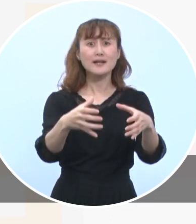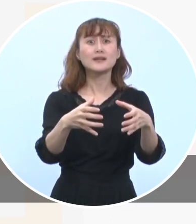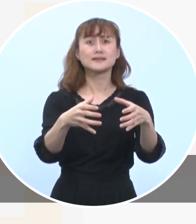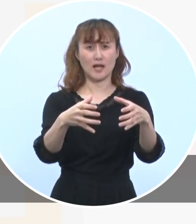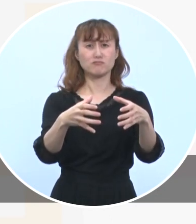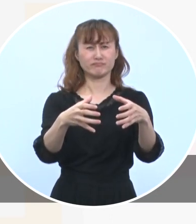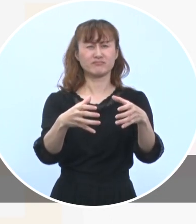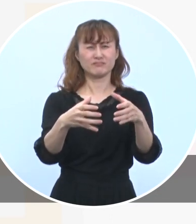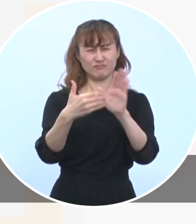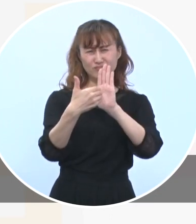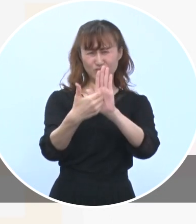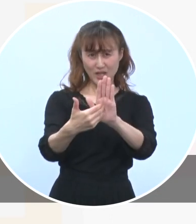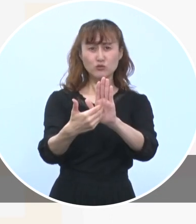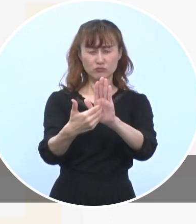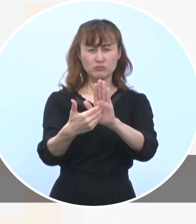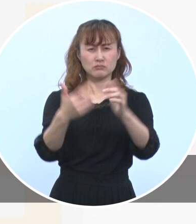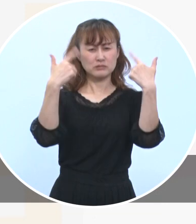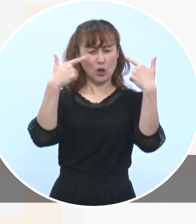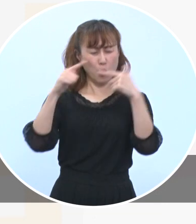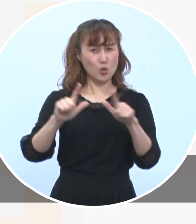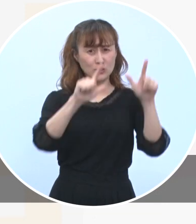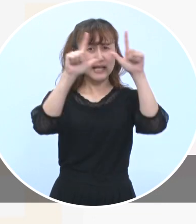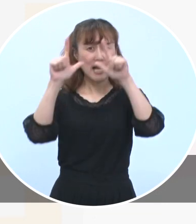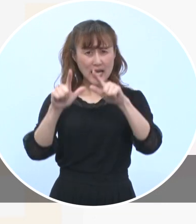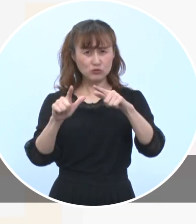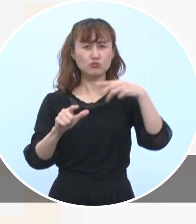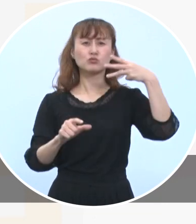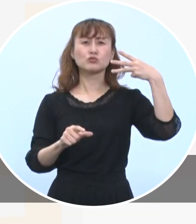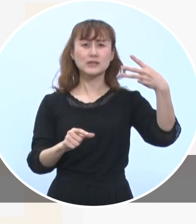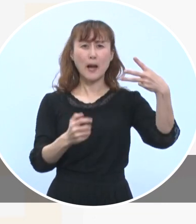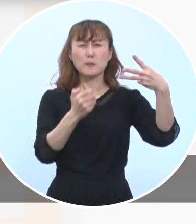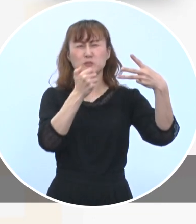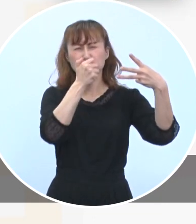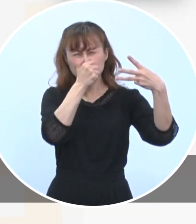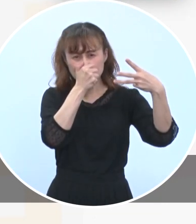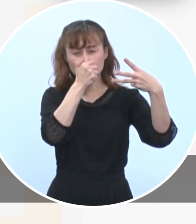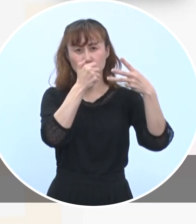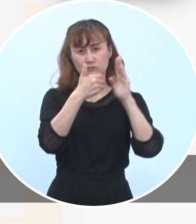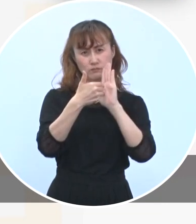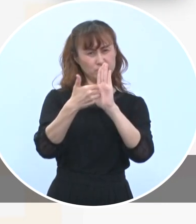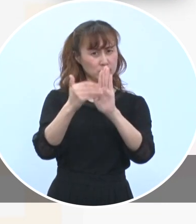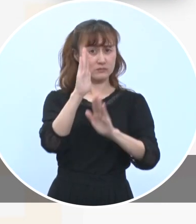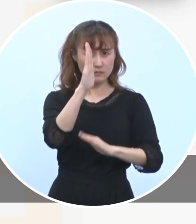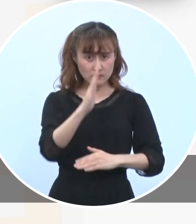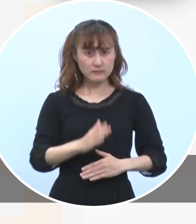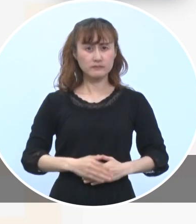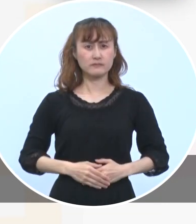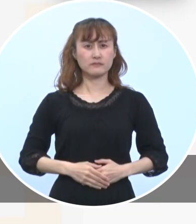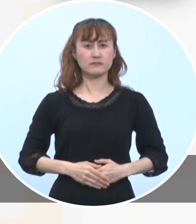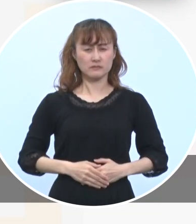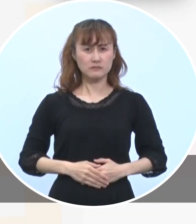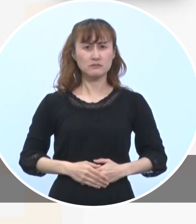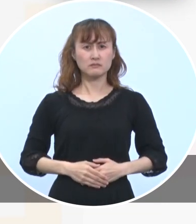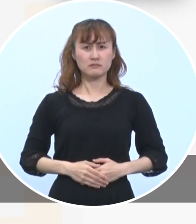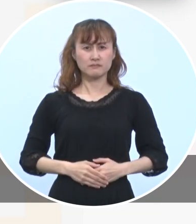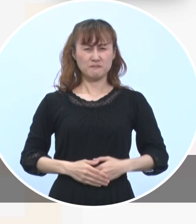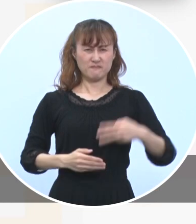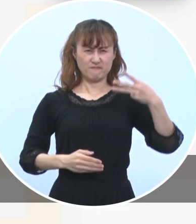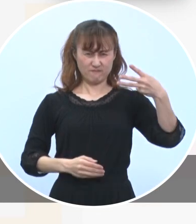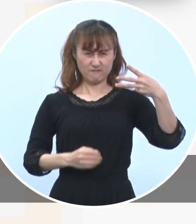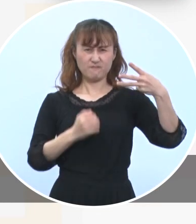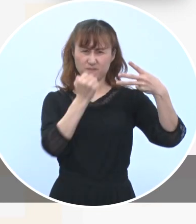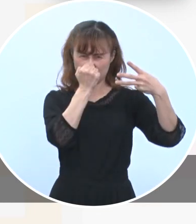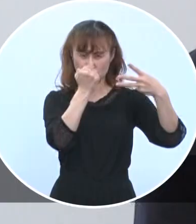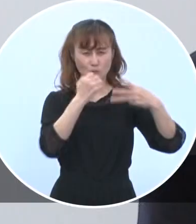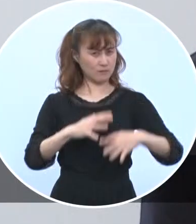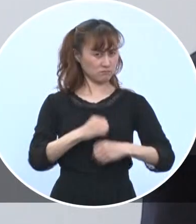、日頃の生活の中で3つの密を避けましょう。 この3つの密が重ならないように工夫し